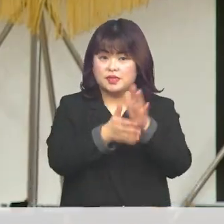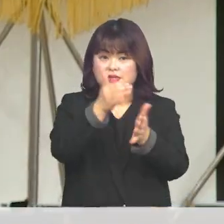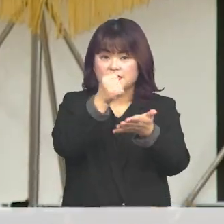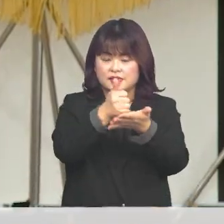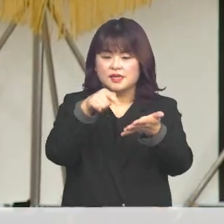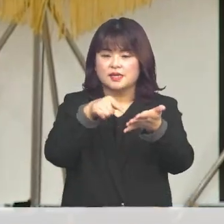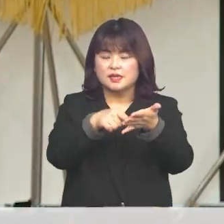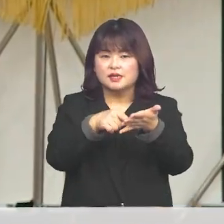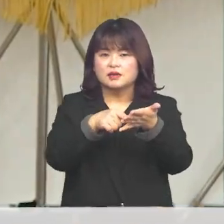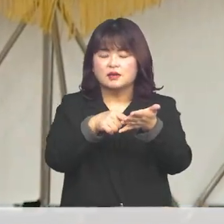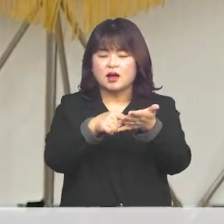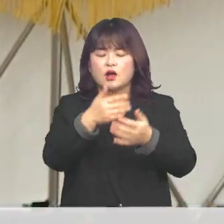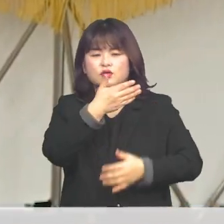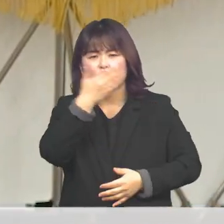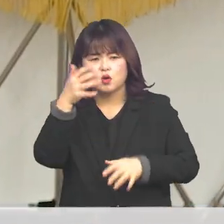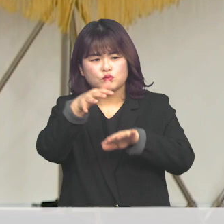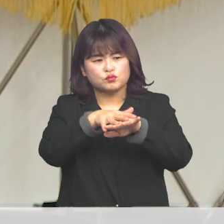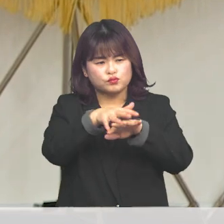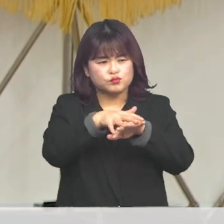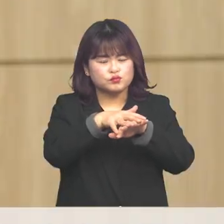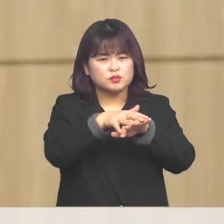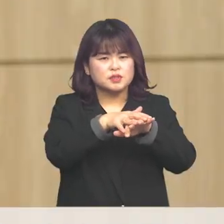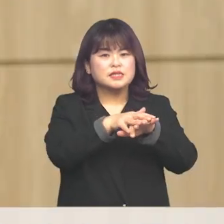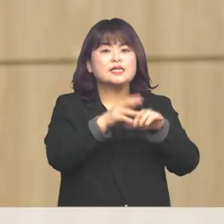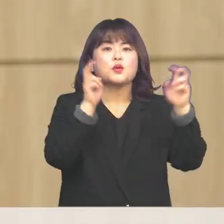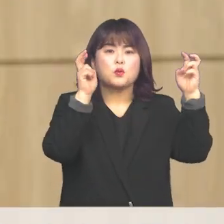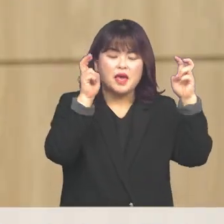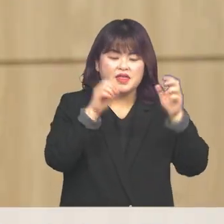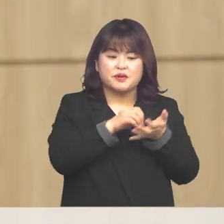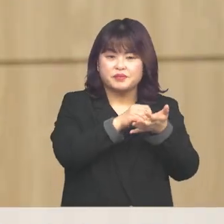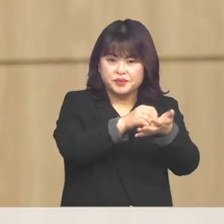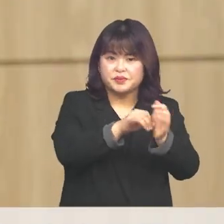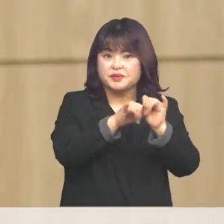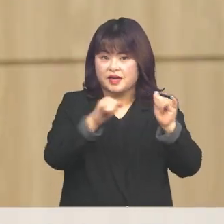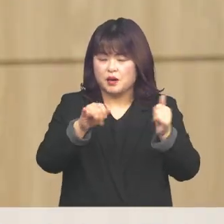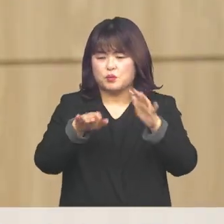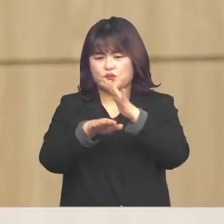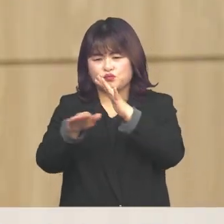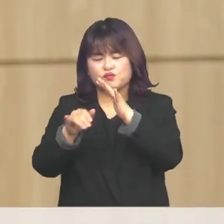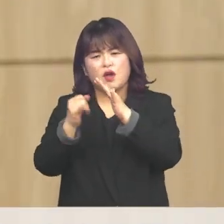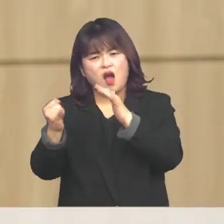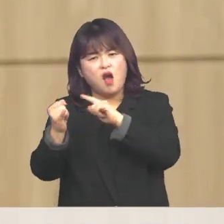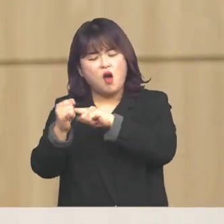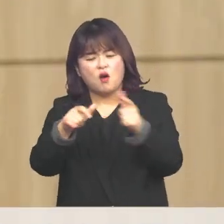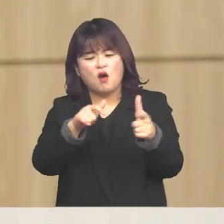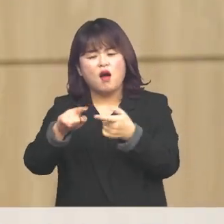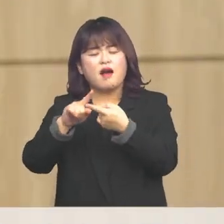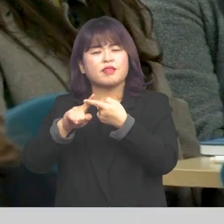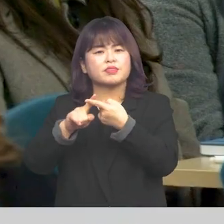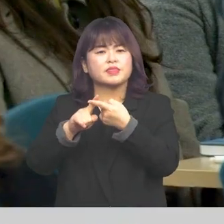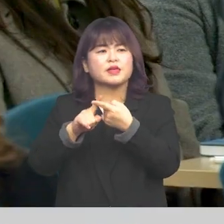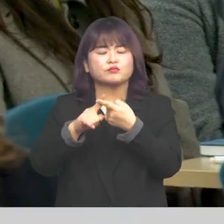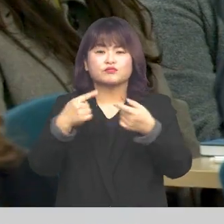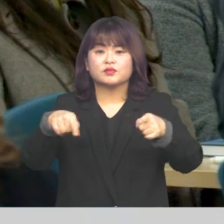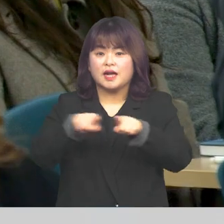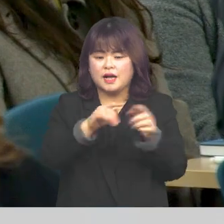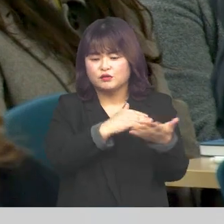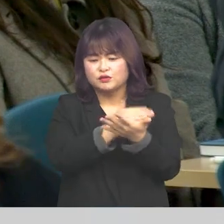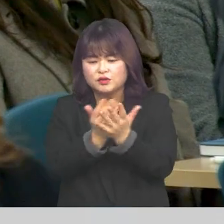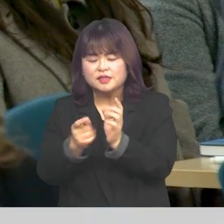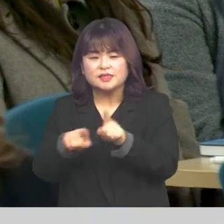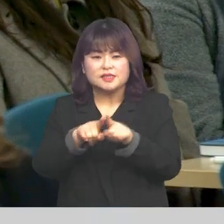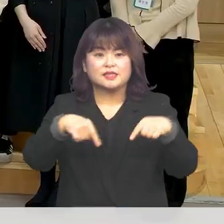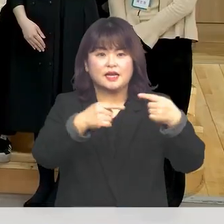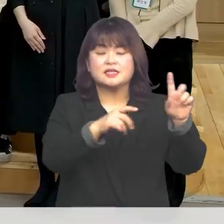제5기 용인청년정책네트워크는 근로소득자, 대학생 및 대학원생, 취업준비생, 주부 등 다양한 분야의 청년들이